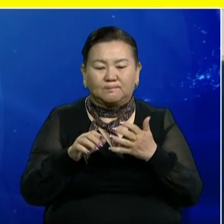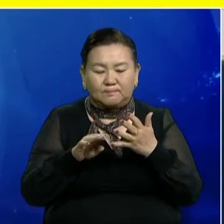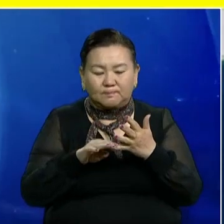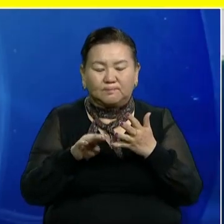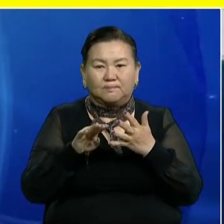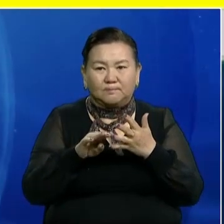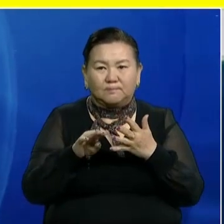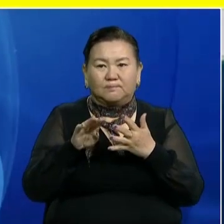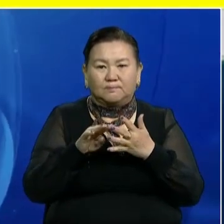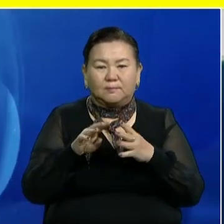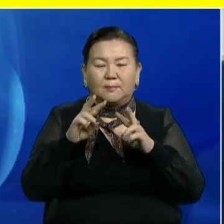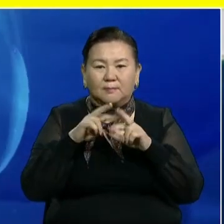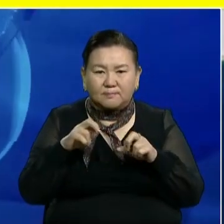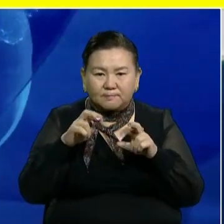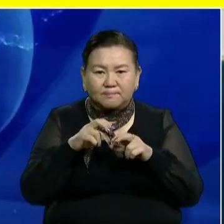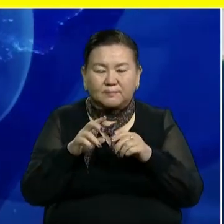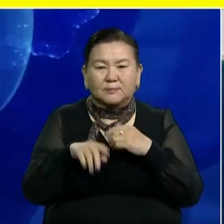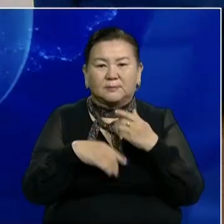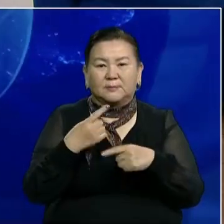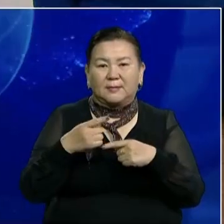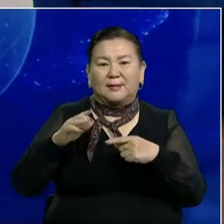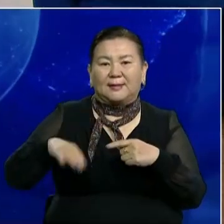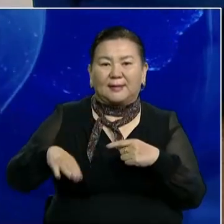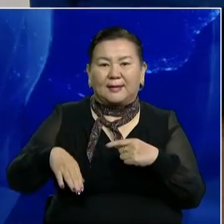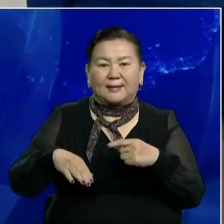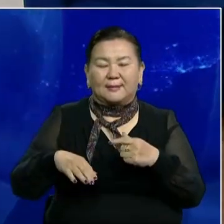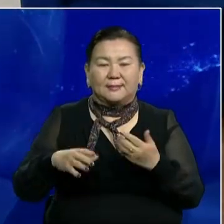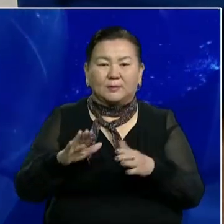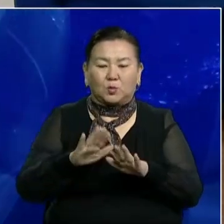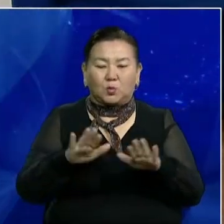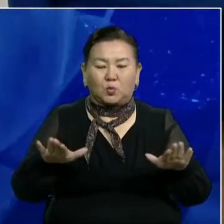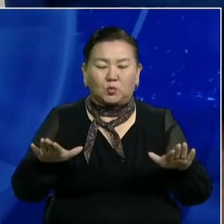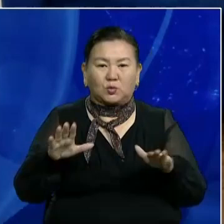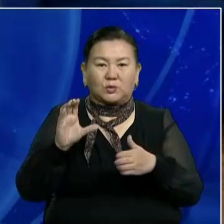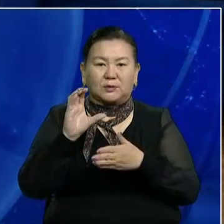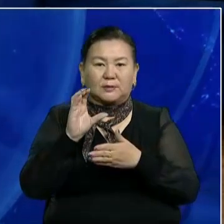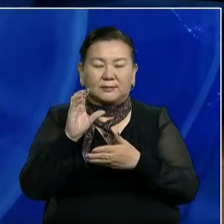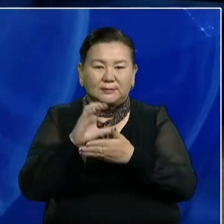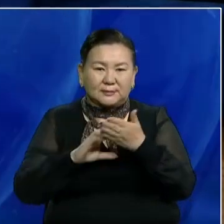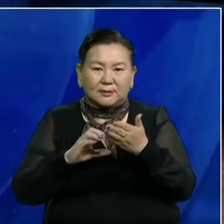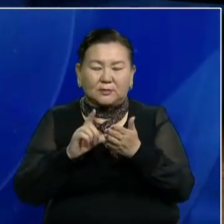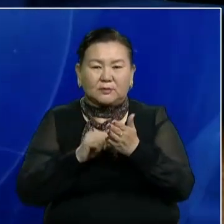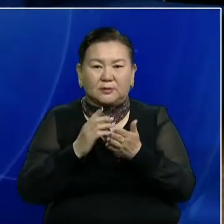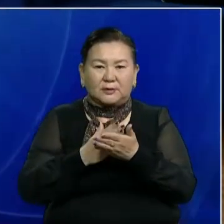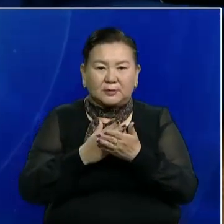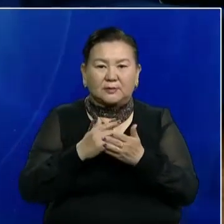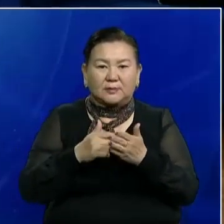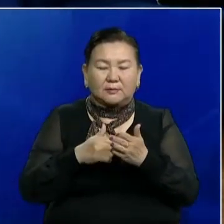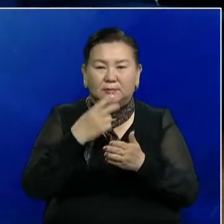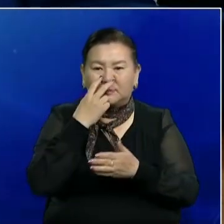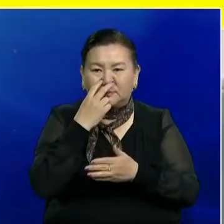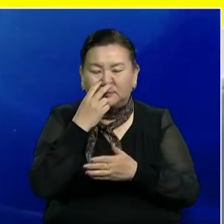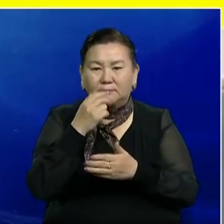ингээд ажиллаж чадсан. Тэгээд тэнийхээ дараа одоо бид нар бол яг ингээд сурагчдад болохоор бид нар санхүүжилт айгүй хэрэг болж байгаа. Тэгээд яг тэнийг бол бид ингээд